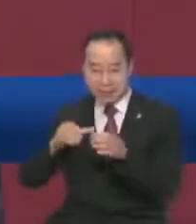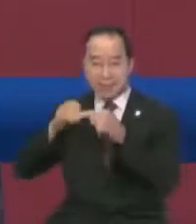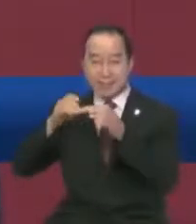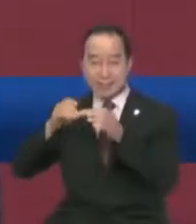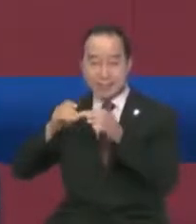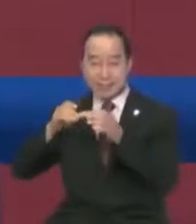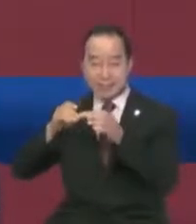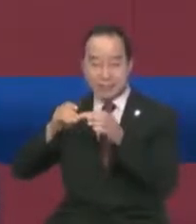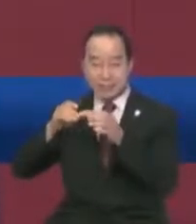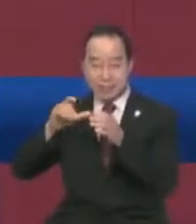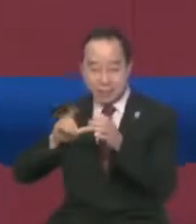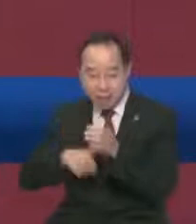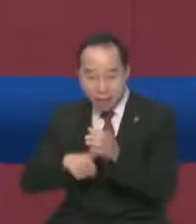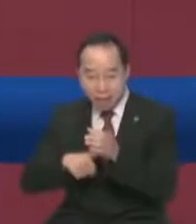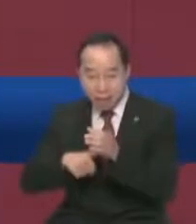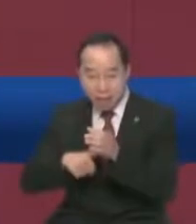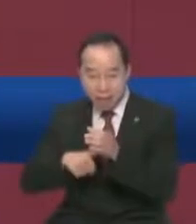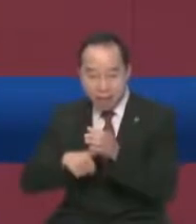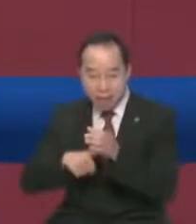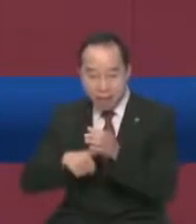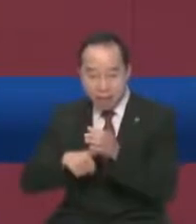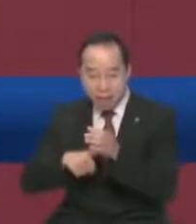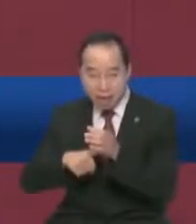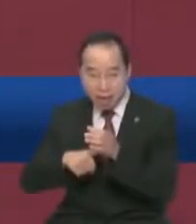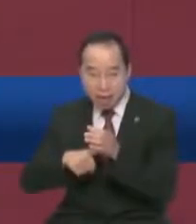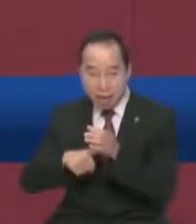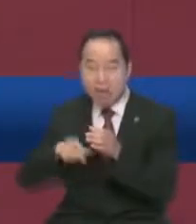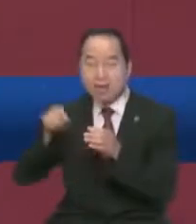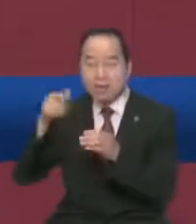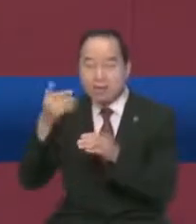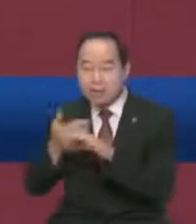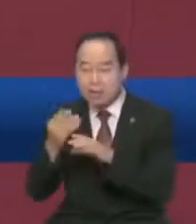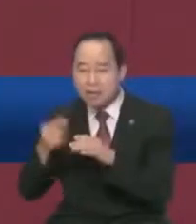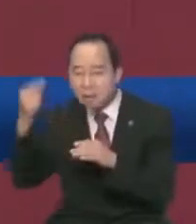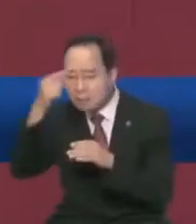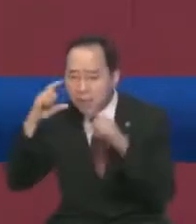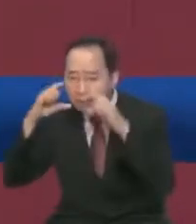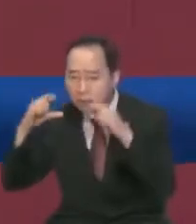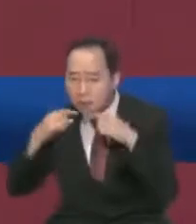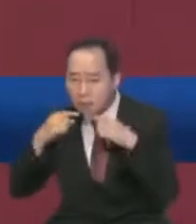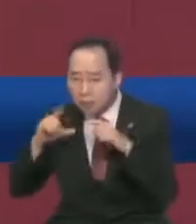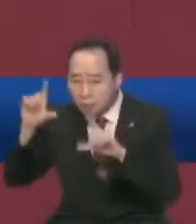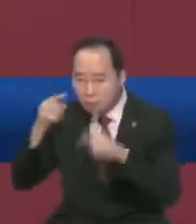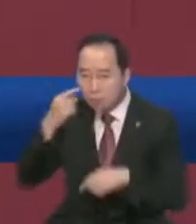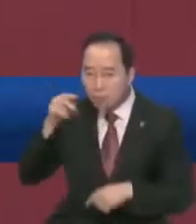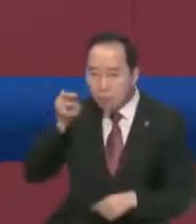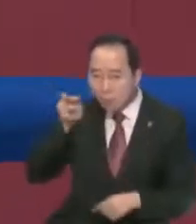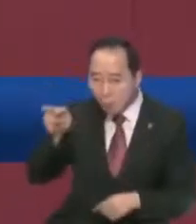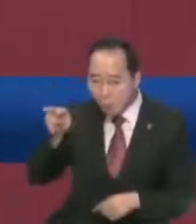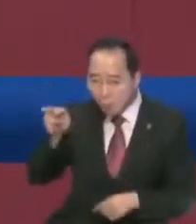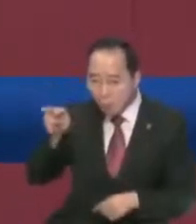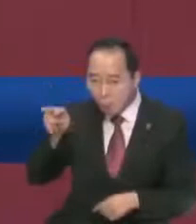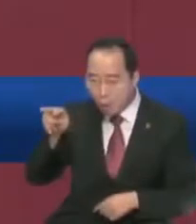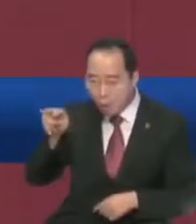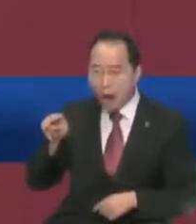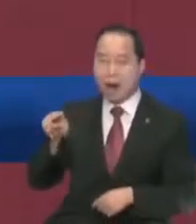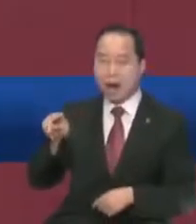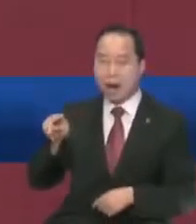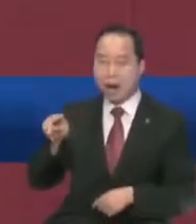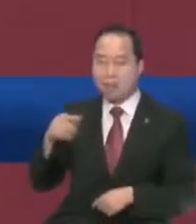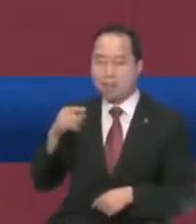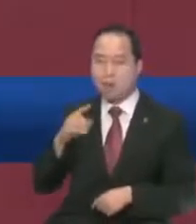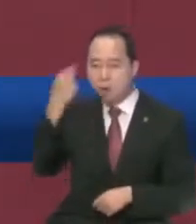소중한 사람의 마스크 벗은 얼굴을 어쩌다 보는 그 순간, 그것이 행복이라는 것을